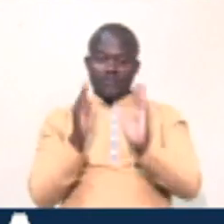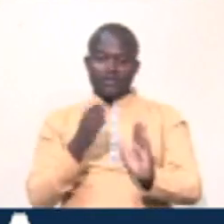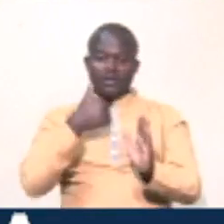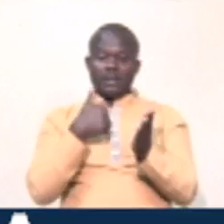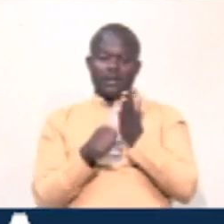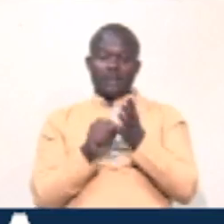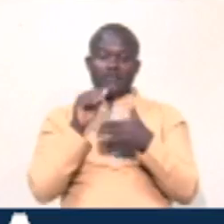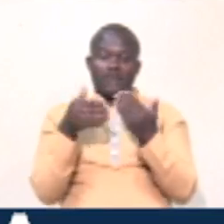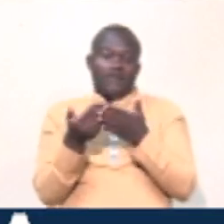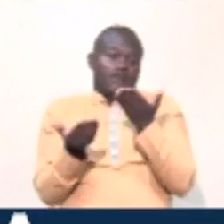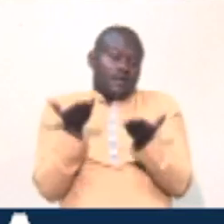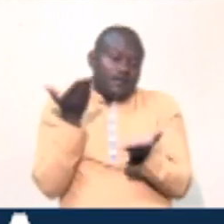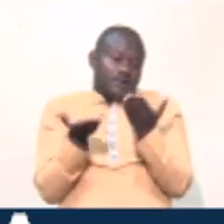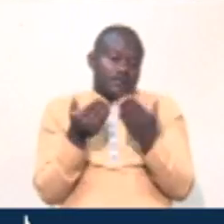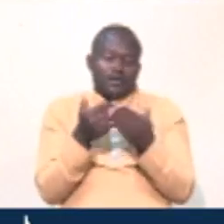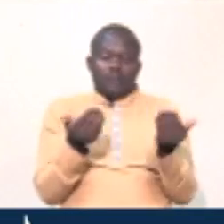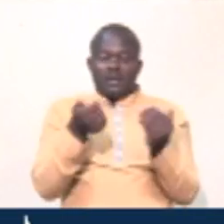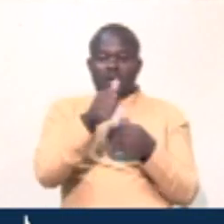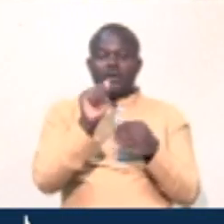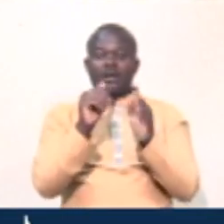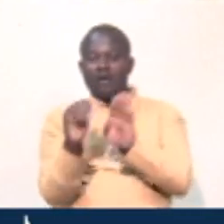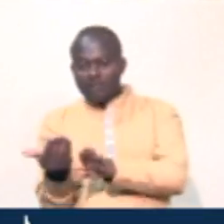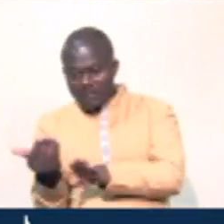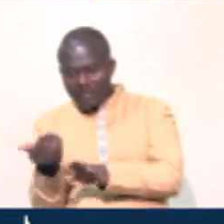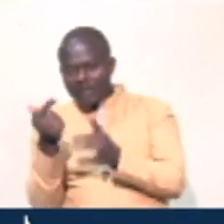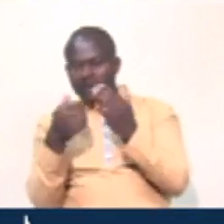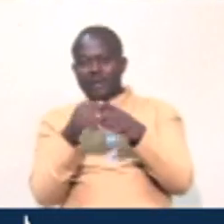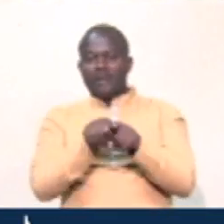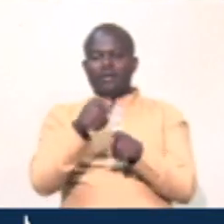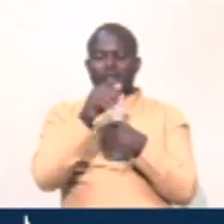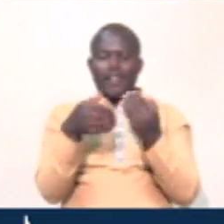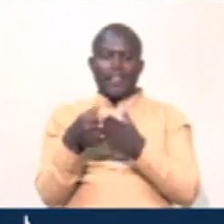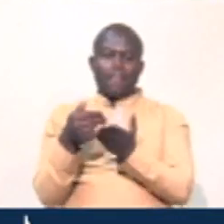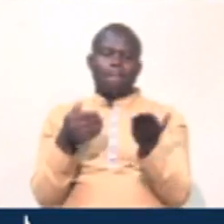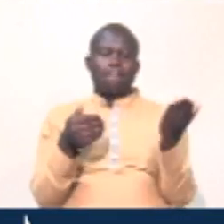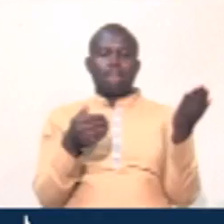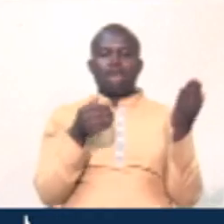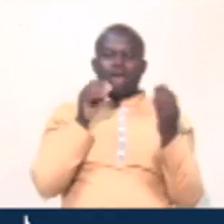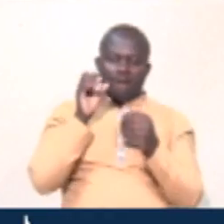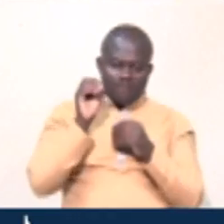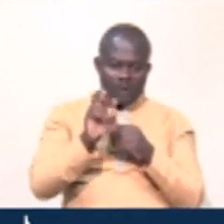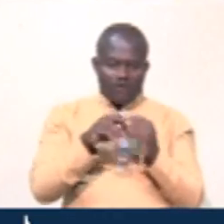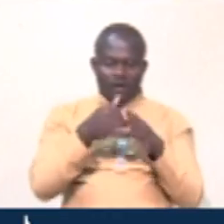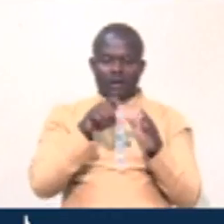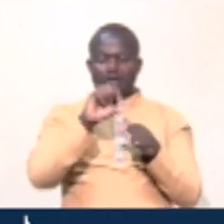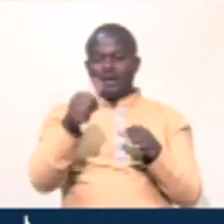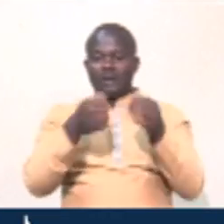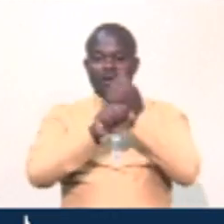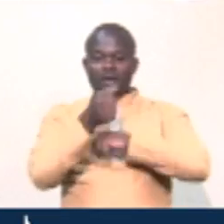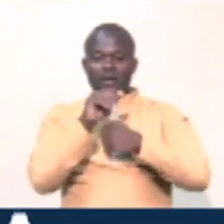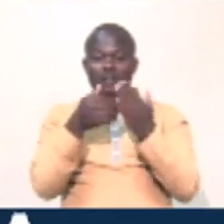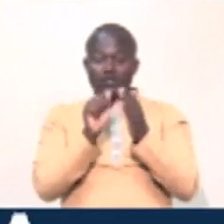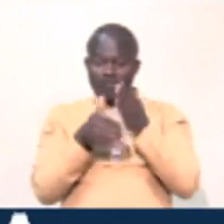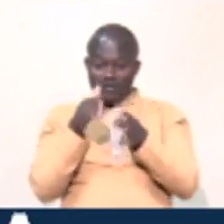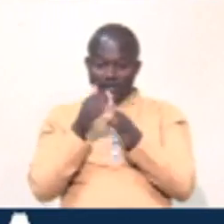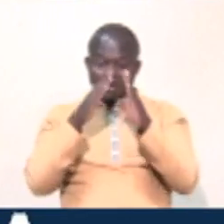ikibazo, wenda umwana wakitaba Imana, ibintu nk'ibyo ngibyo, cyangwa akeneye ibindi bikorwa by'umushinga, ashobora no kuba yubatse